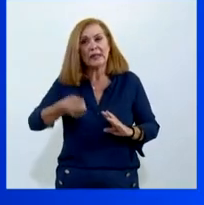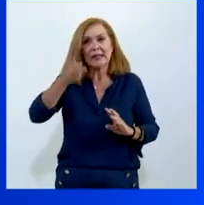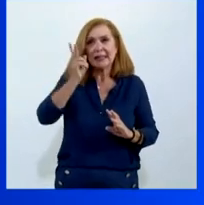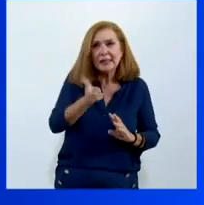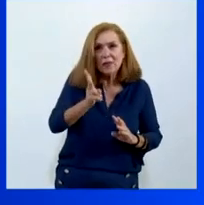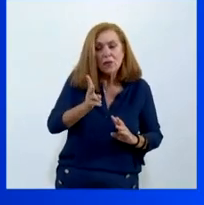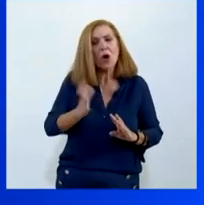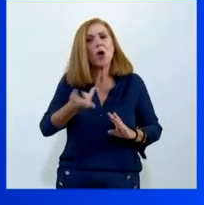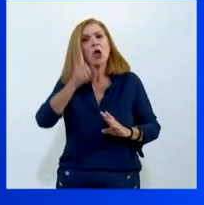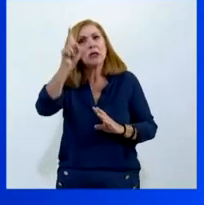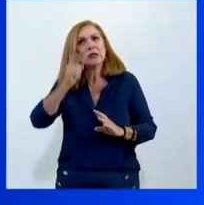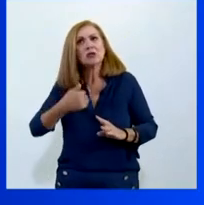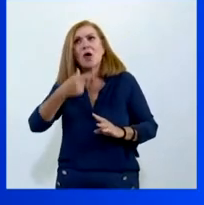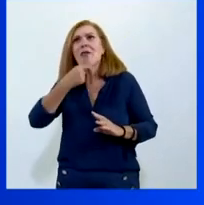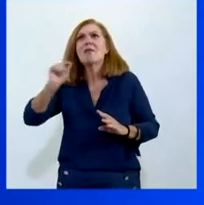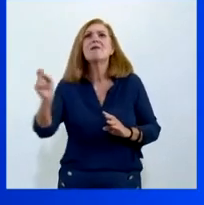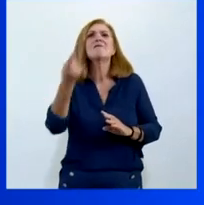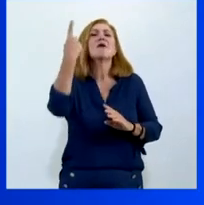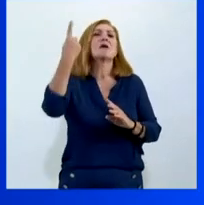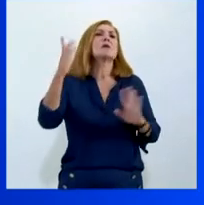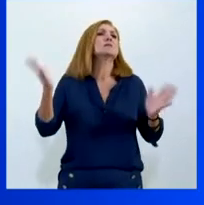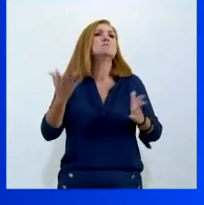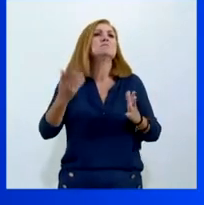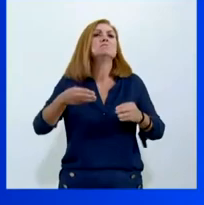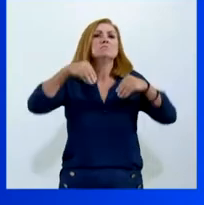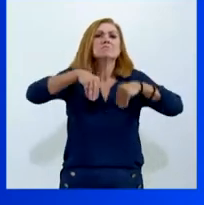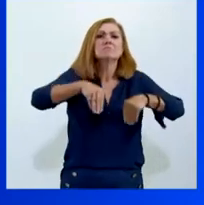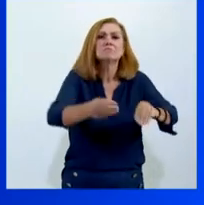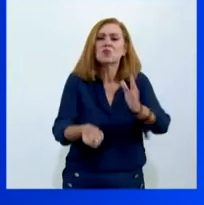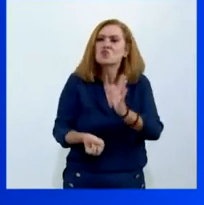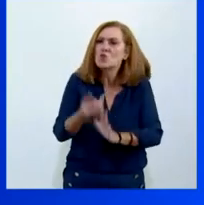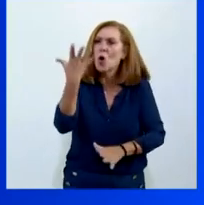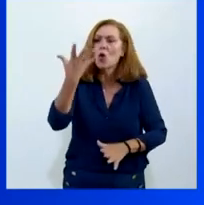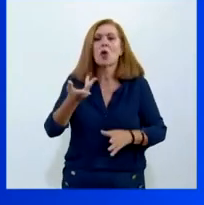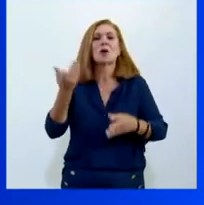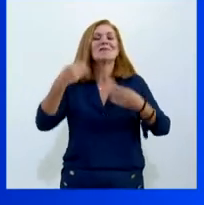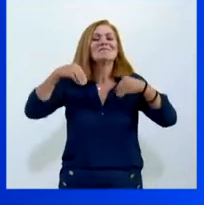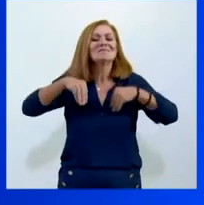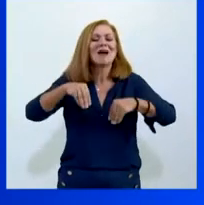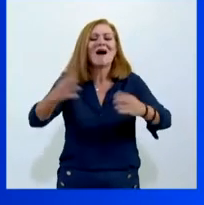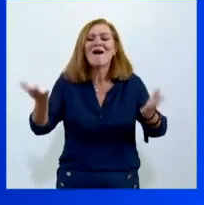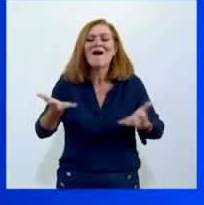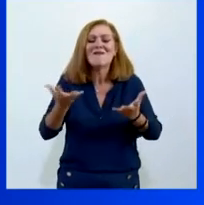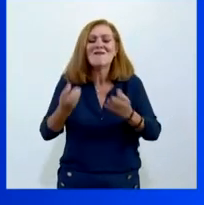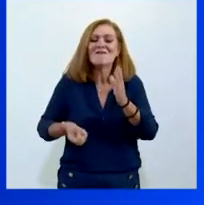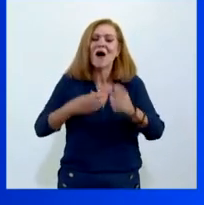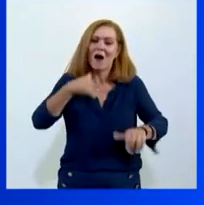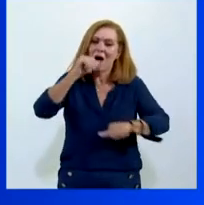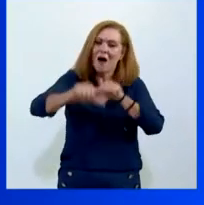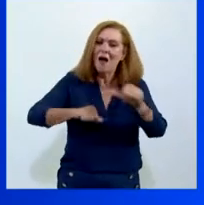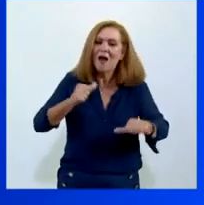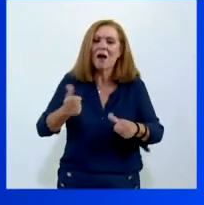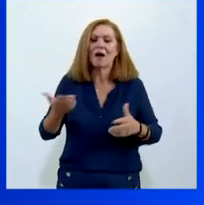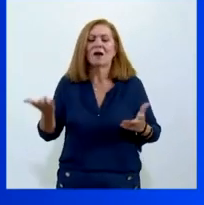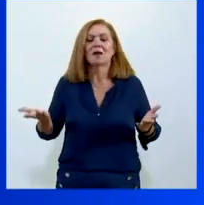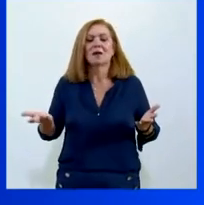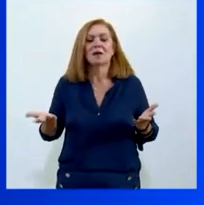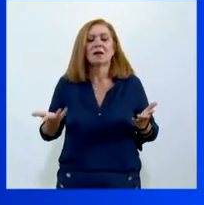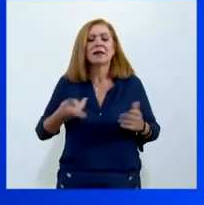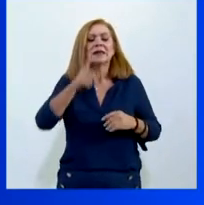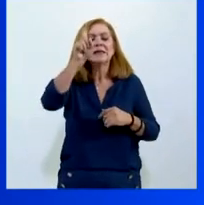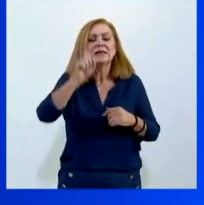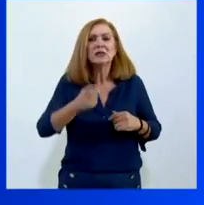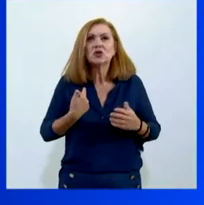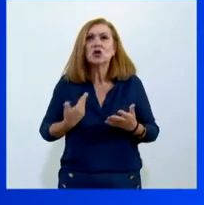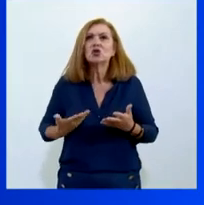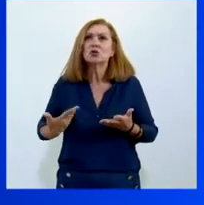ευκαιρίες για νέες καλλιέργειες, για αλλαγή καλλιεργειών, ενδεχομένως για βελτιωμένα